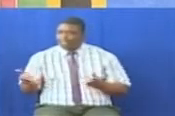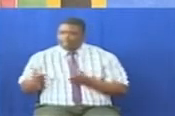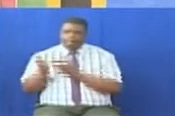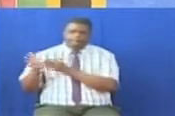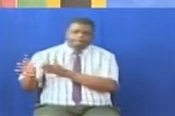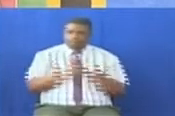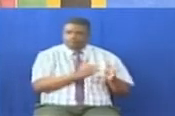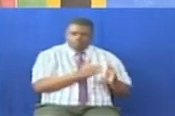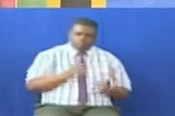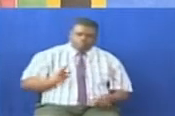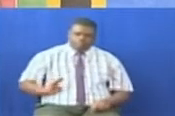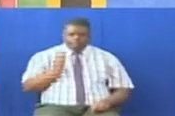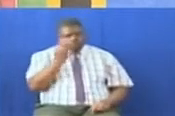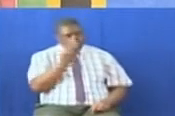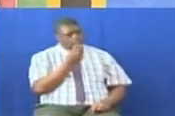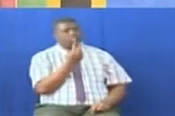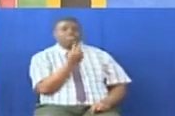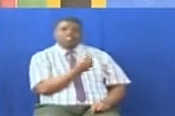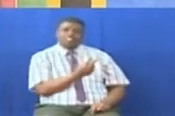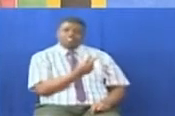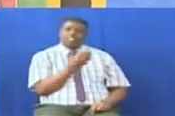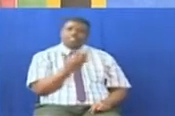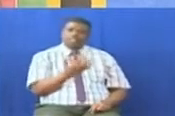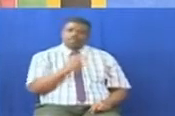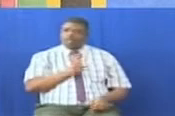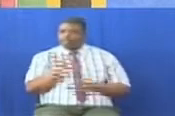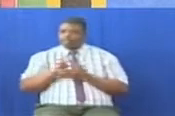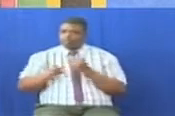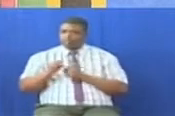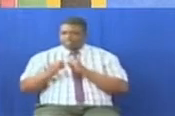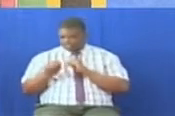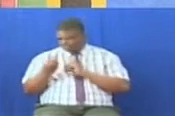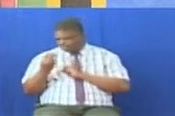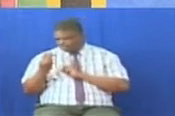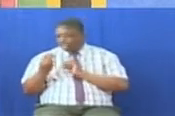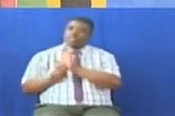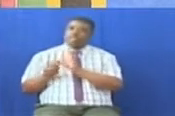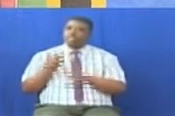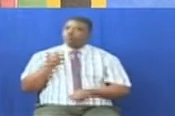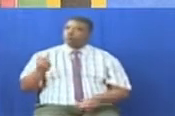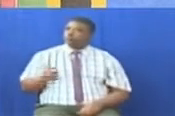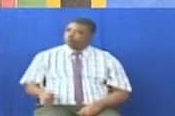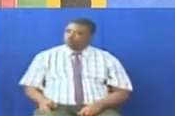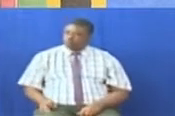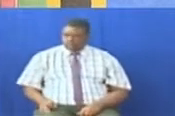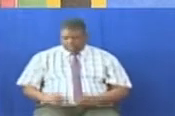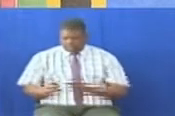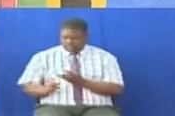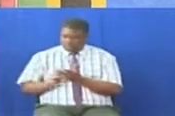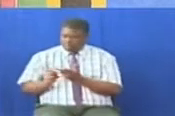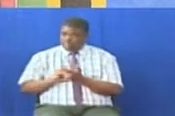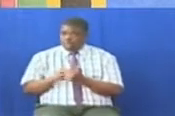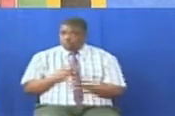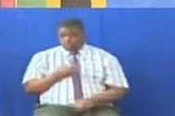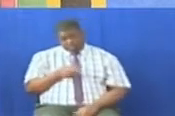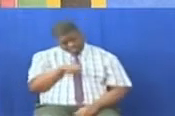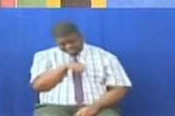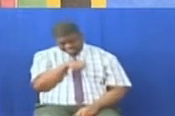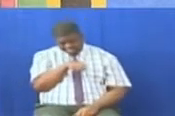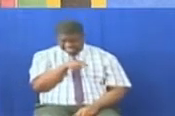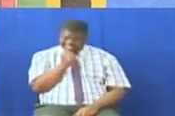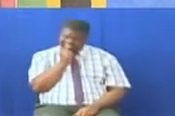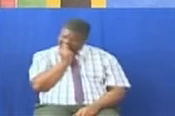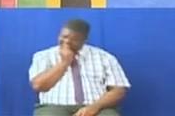bilioni 25 kwa halmashauri 38 tu. Mheshimiwa Naibu Spika, kwa takwimu hizi tu unaona kabisa kwamba